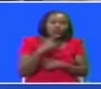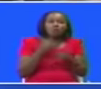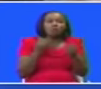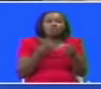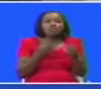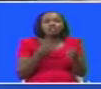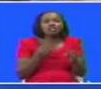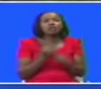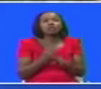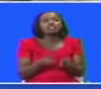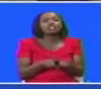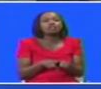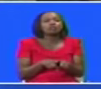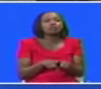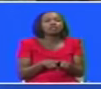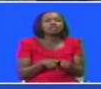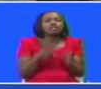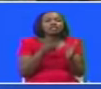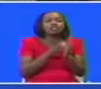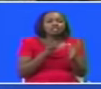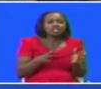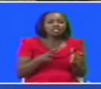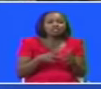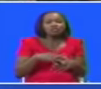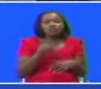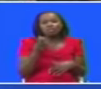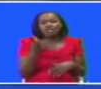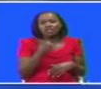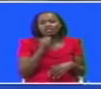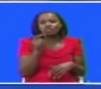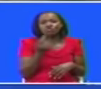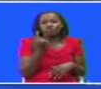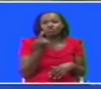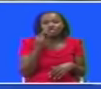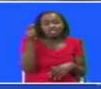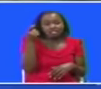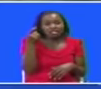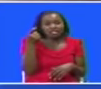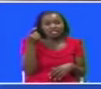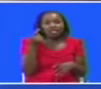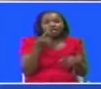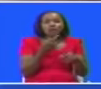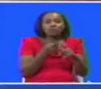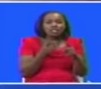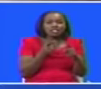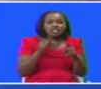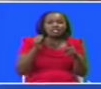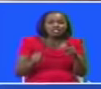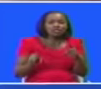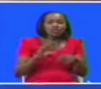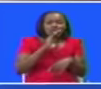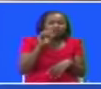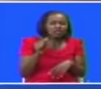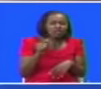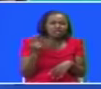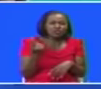tuaenda hivyo. Sasa ukiangalia madaktari ambao wanaondoka sio Kenya peke yake ujua. Ni South Africa ndio nchi